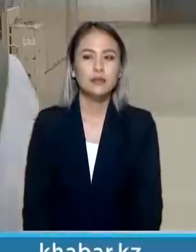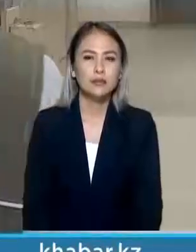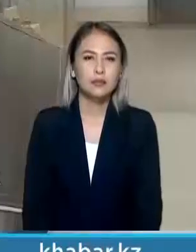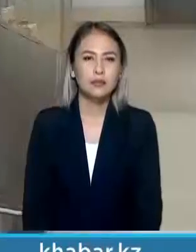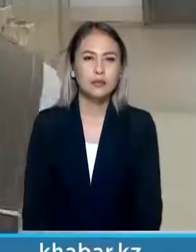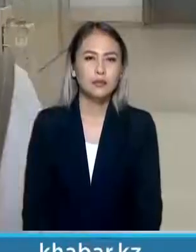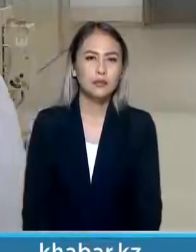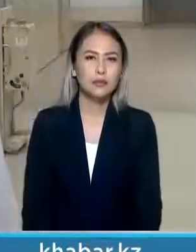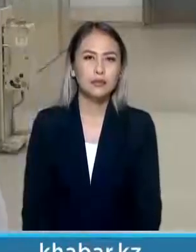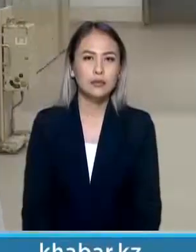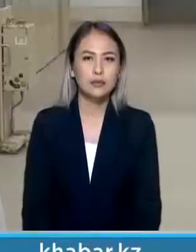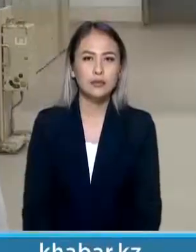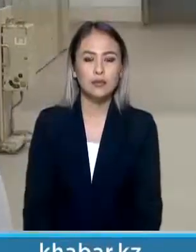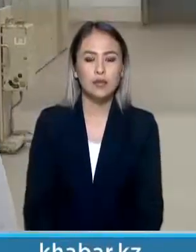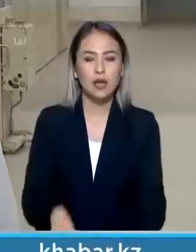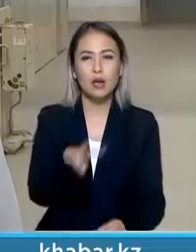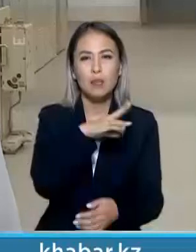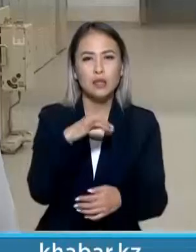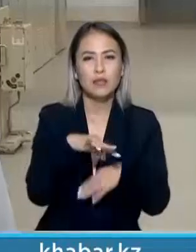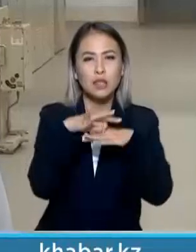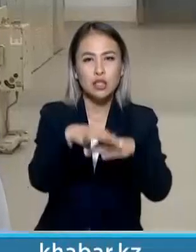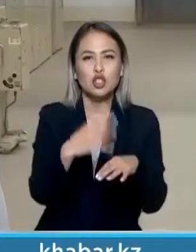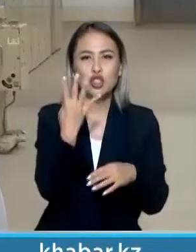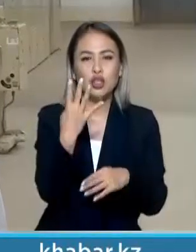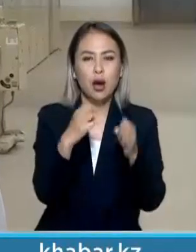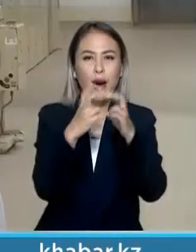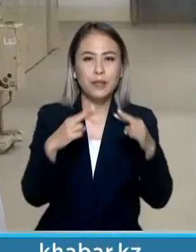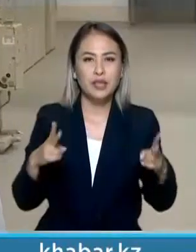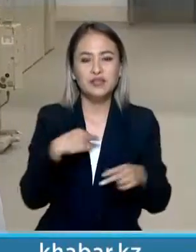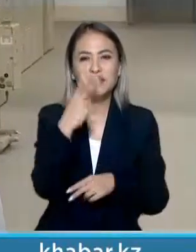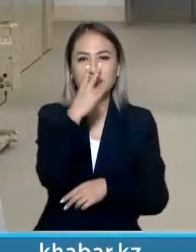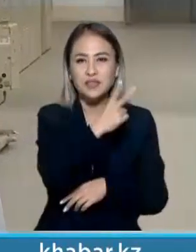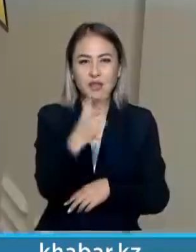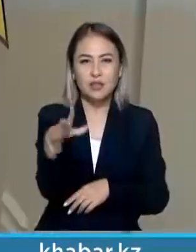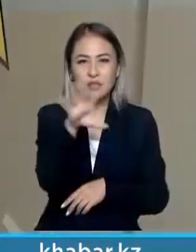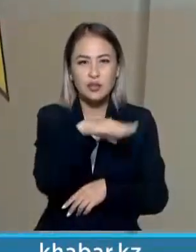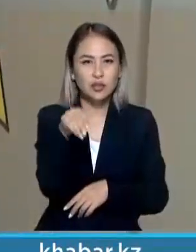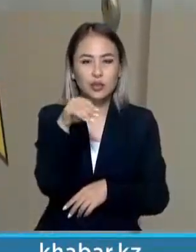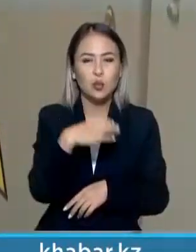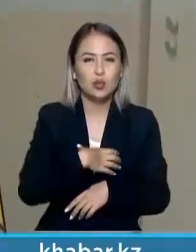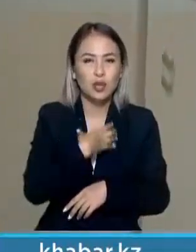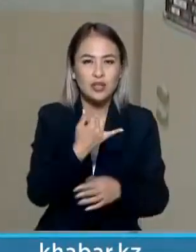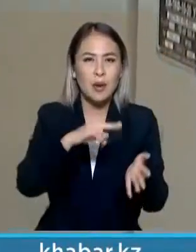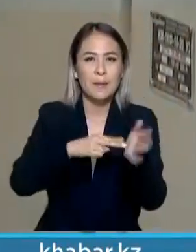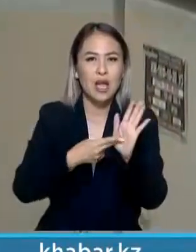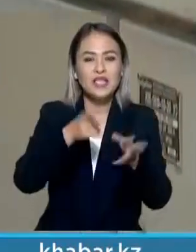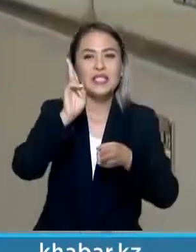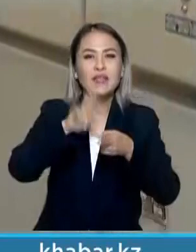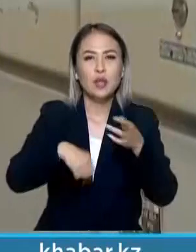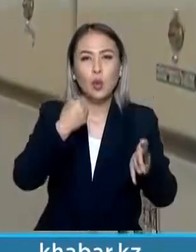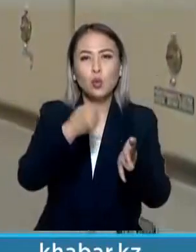Мы сейчас посетили все четыре объекта. Все четыре объекта вы сами видели. Состояние, аварийное состояние. План завершения работы